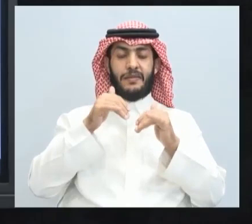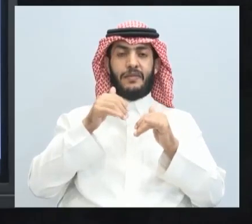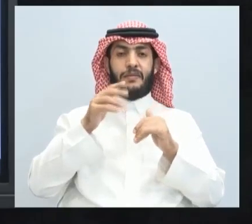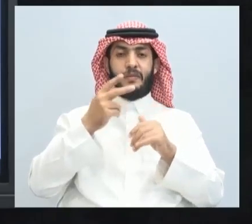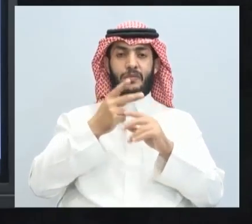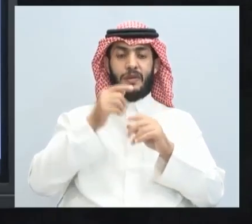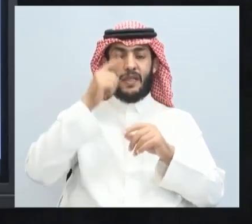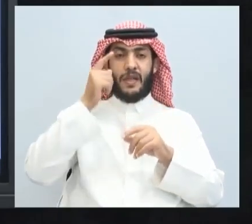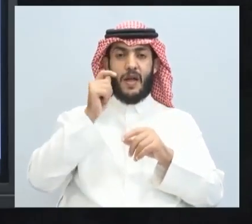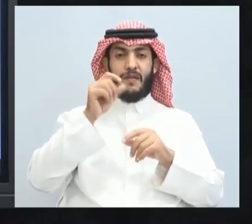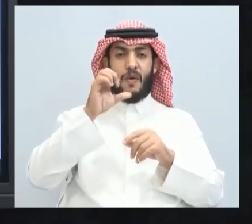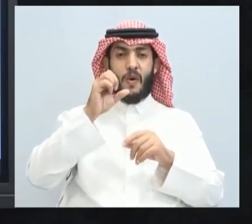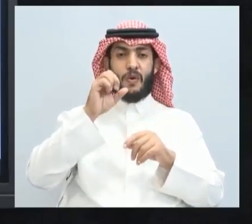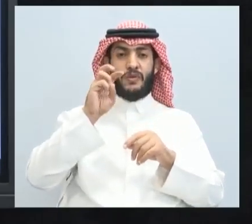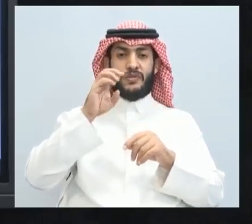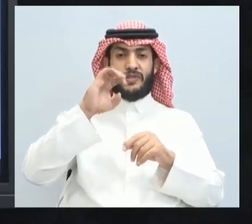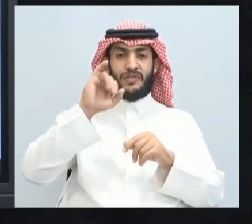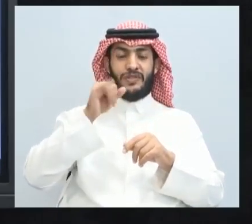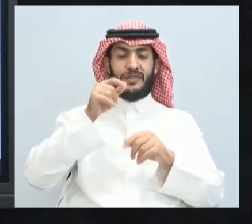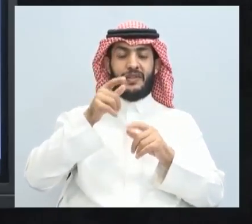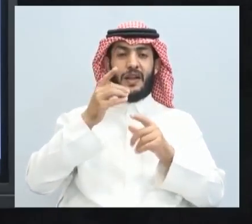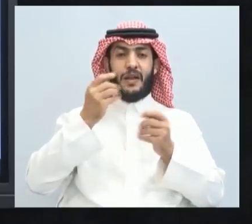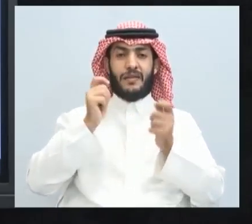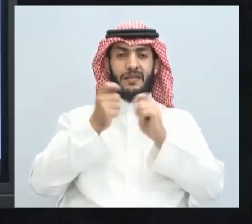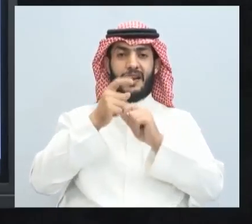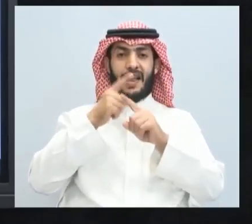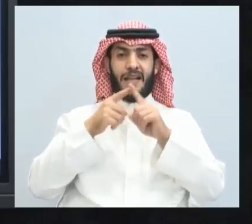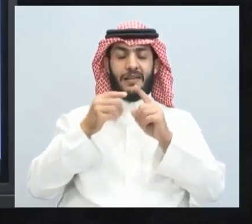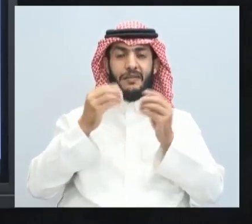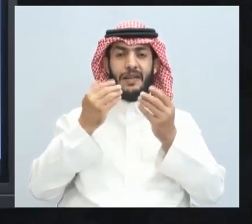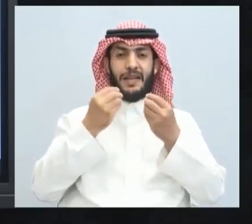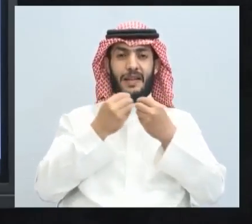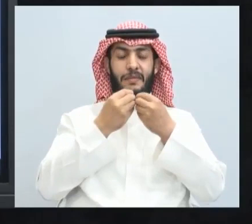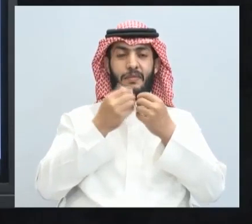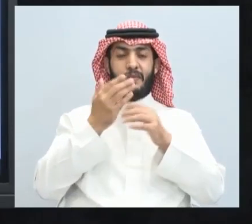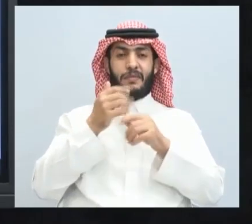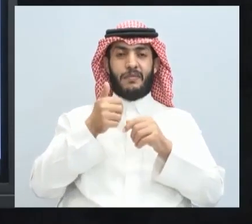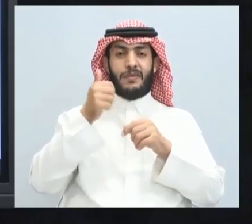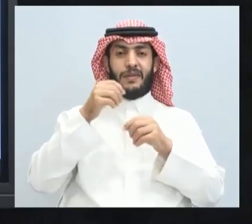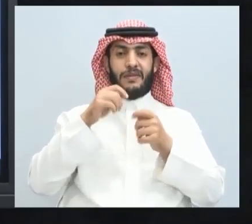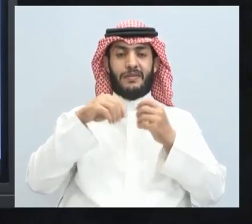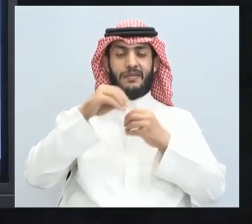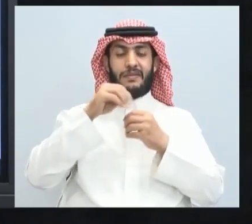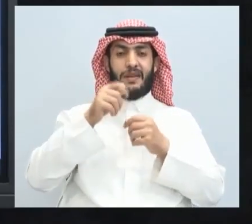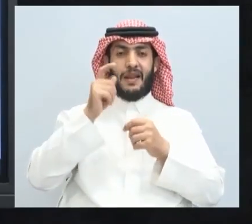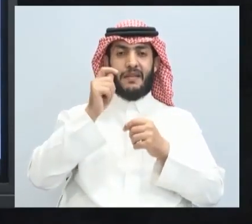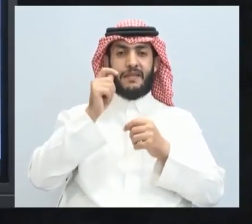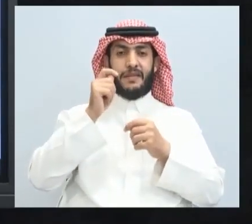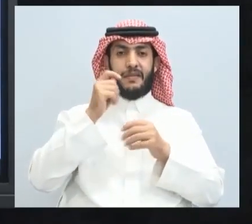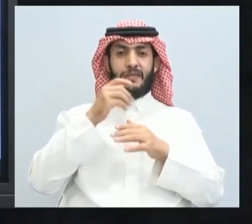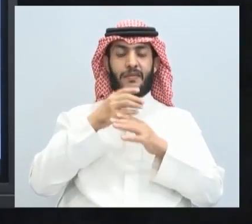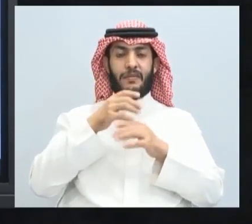ف تجيني اف او جي لاكس فان اول شيء اعوض الاكس في الجي قريبه منها والناتج راح اعوضه في الاف